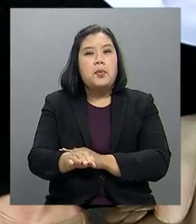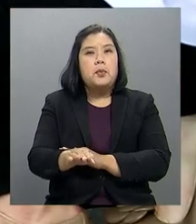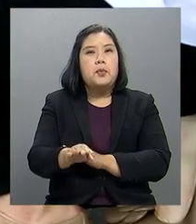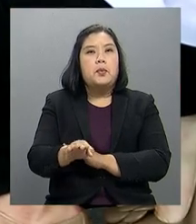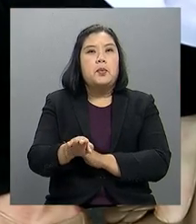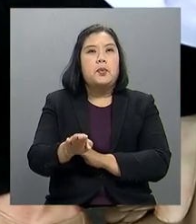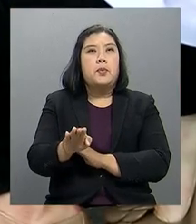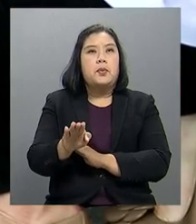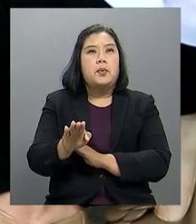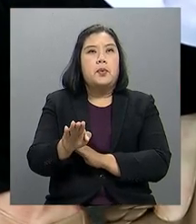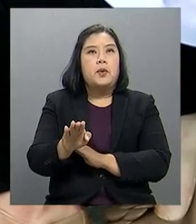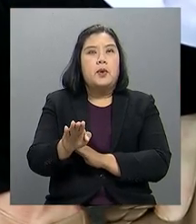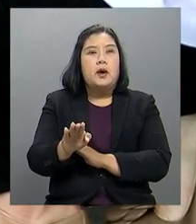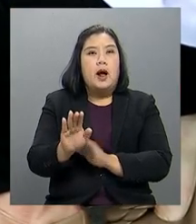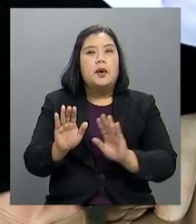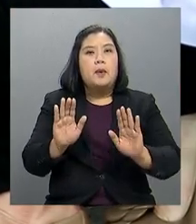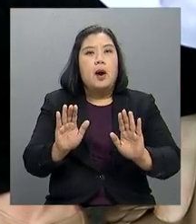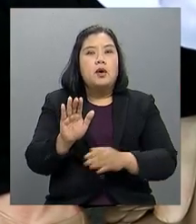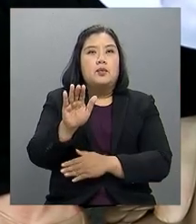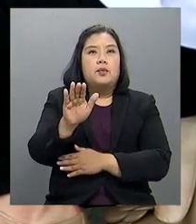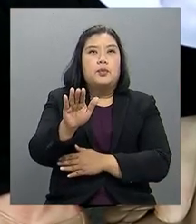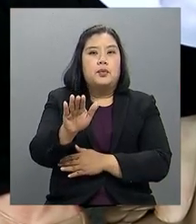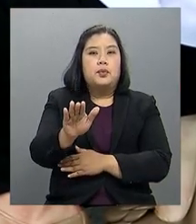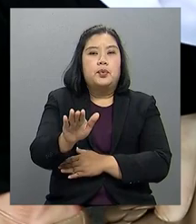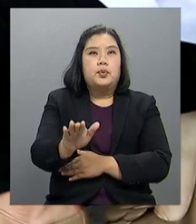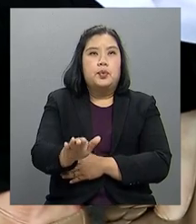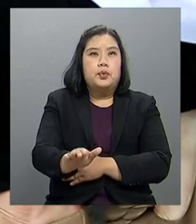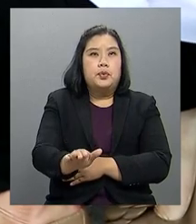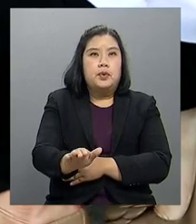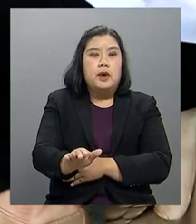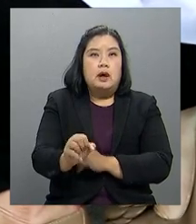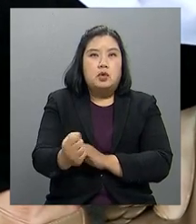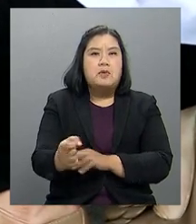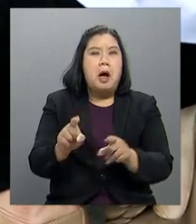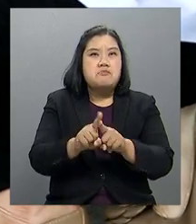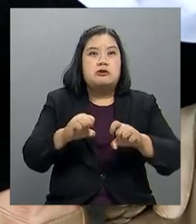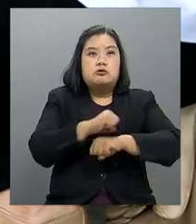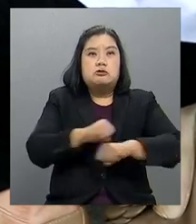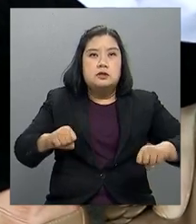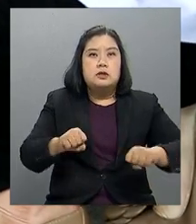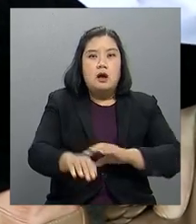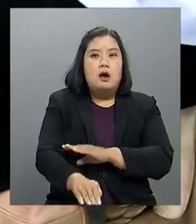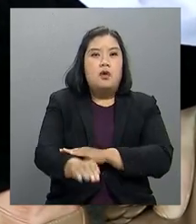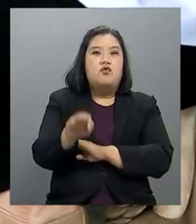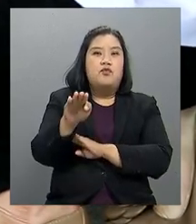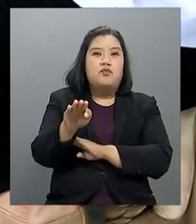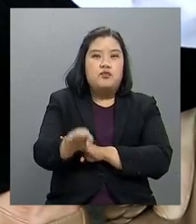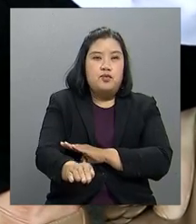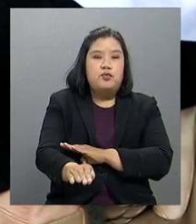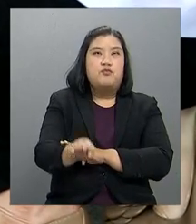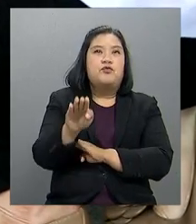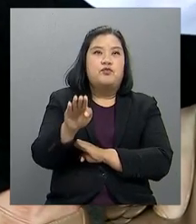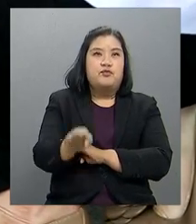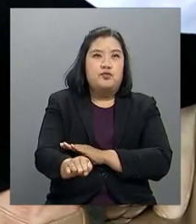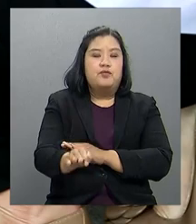ค่อยๆปล่อยค่ะเบรกยางไว้ คือเราต้องต้านแรงของยางถ ึ งกลับด้วย ขึ้นอีกทีค่ะถ้าอย่างนี้กล้